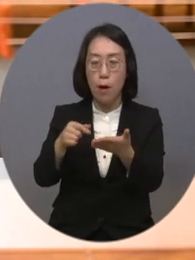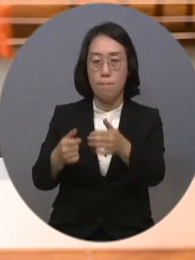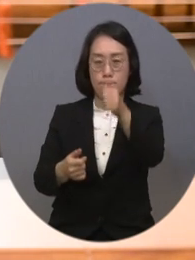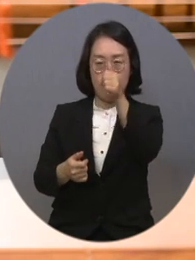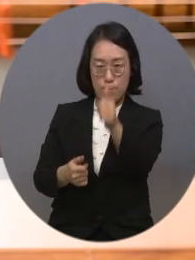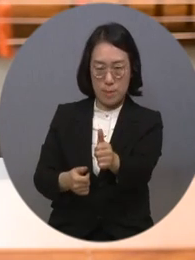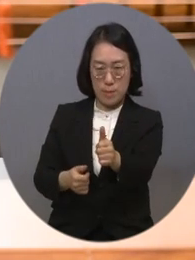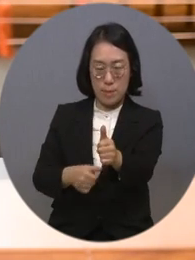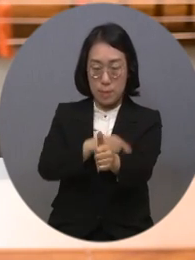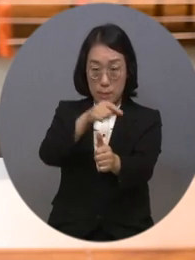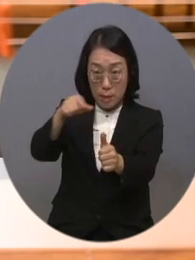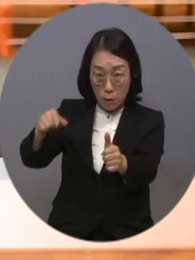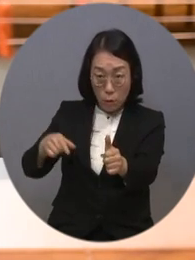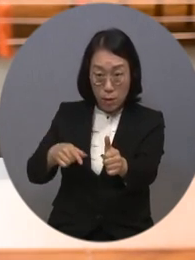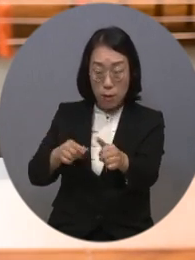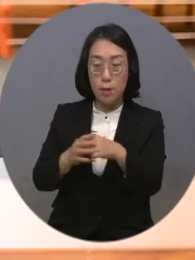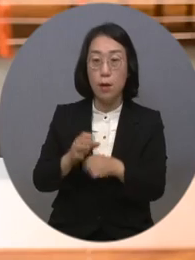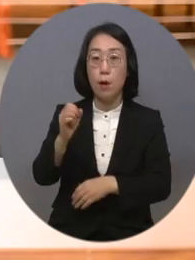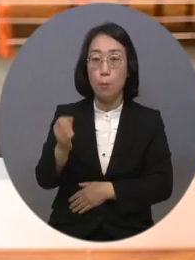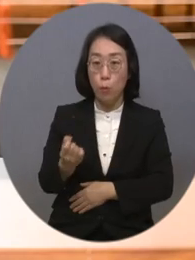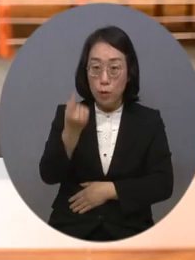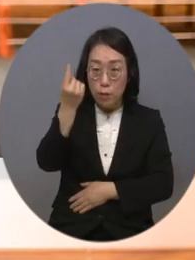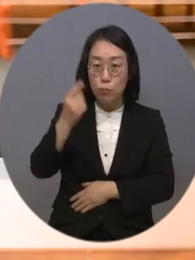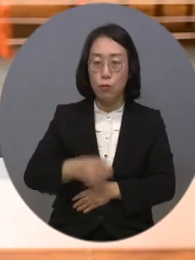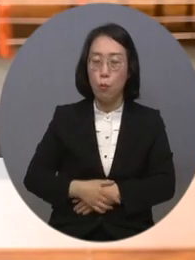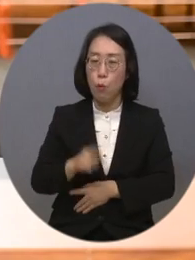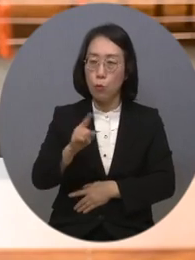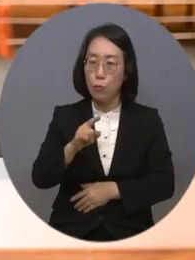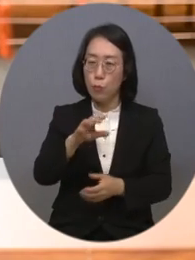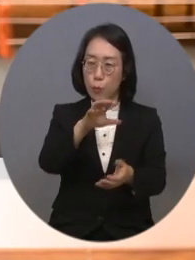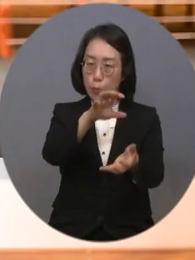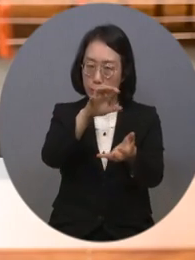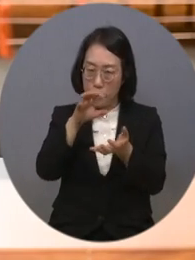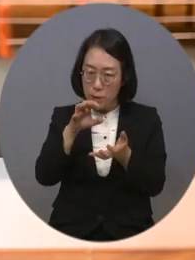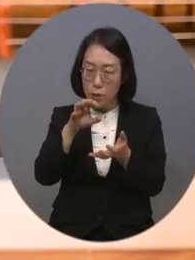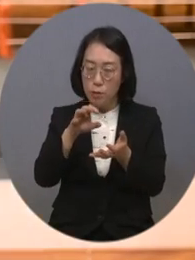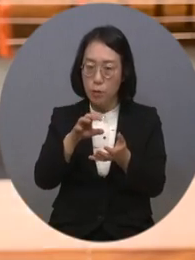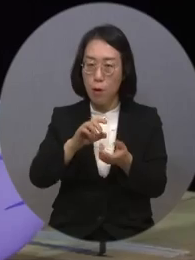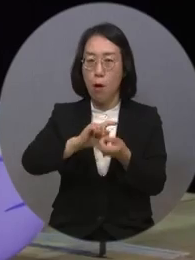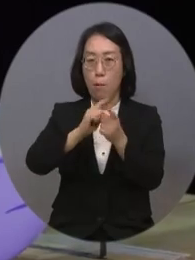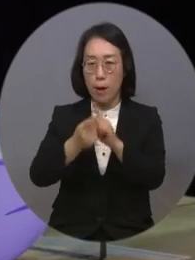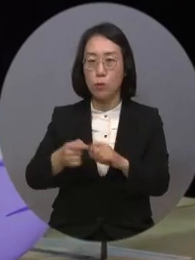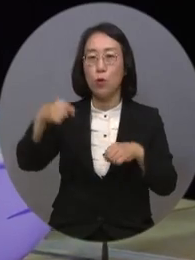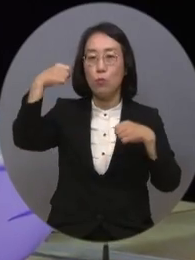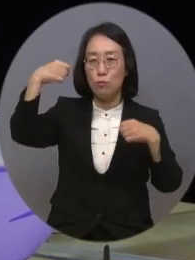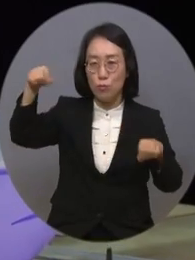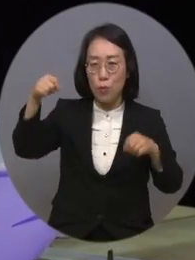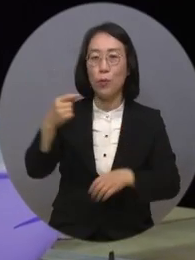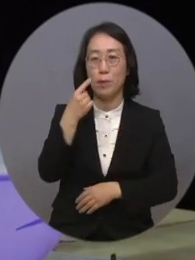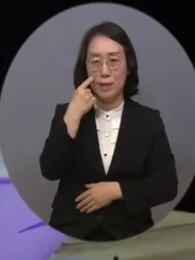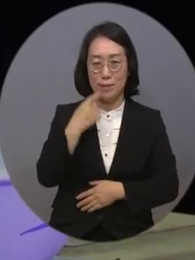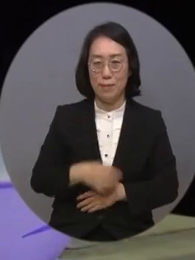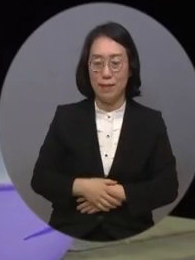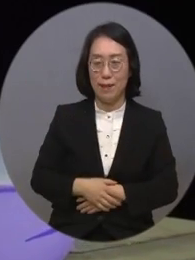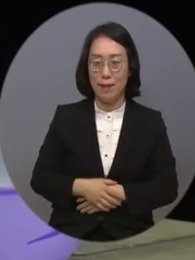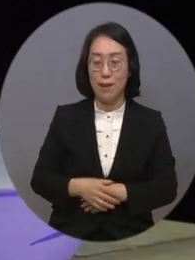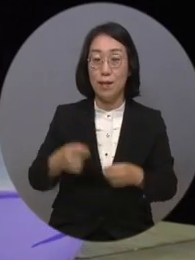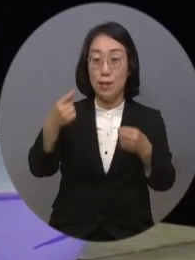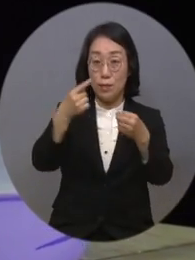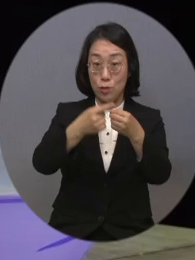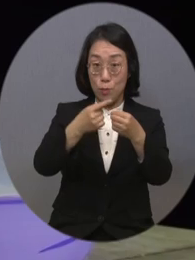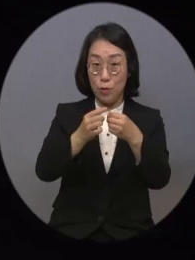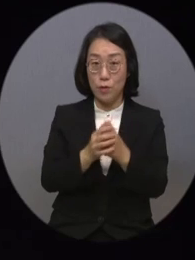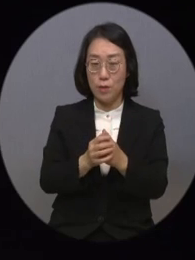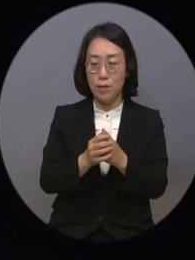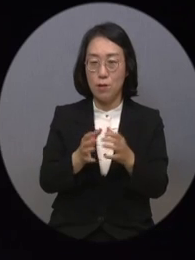토대로 그 만드는 작업 중에 어떤 부분을 발췌해서 무용으로 표현을 해봤어요. 제1막은 사기장